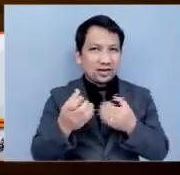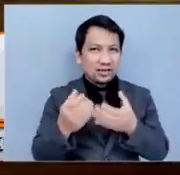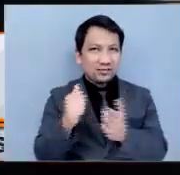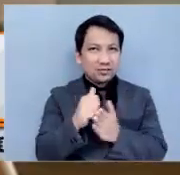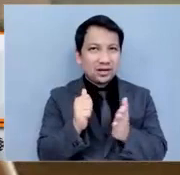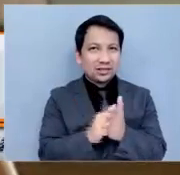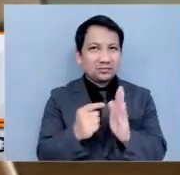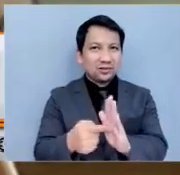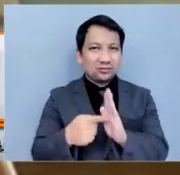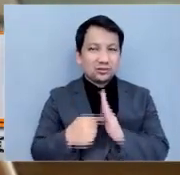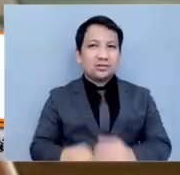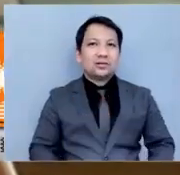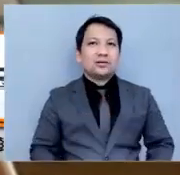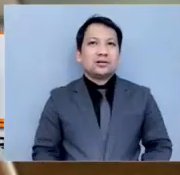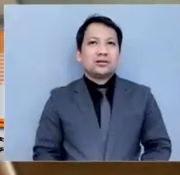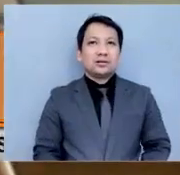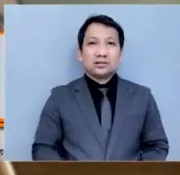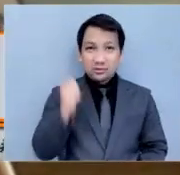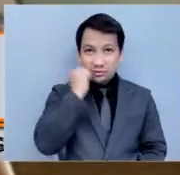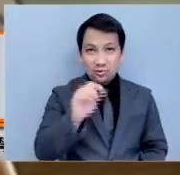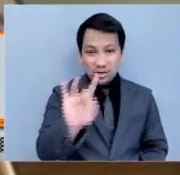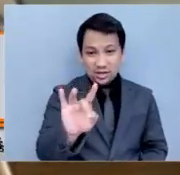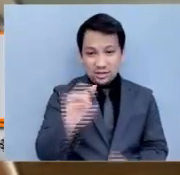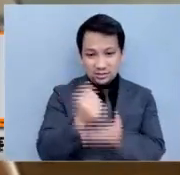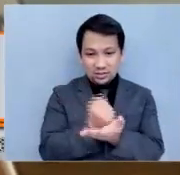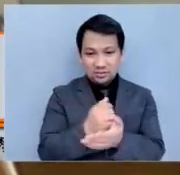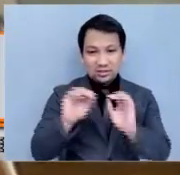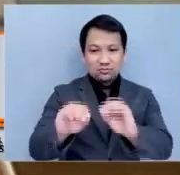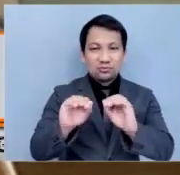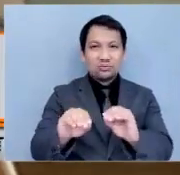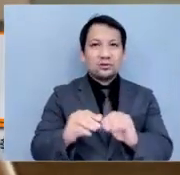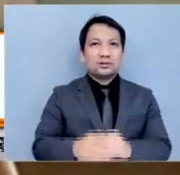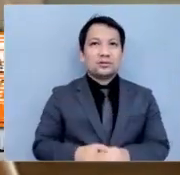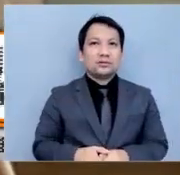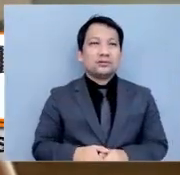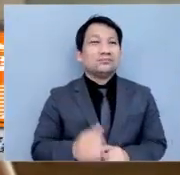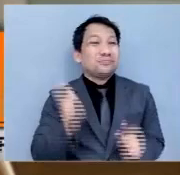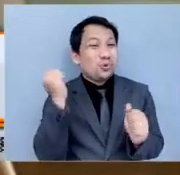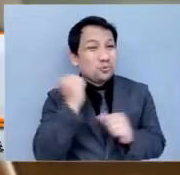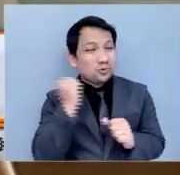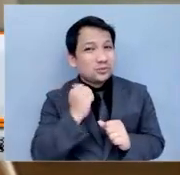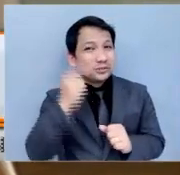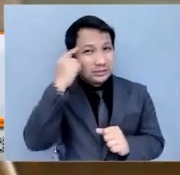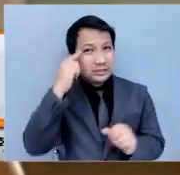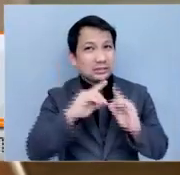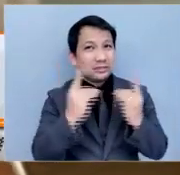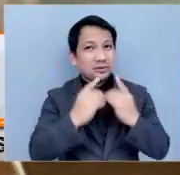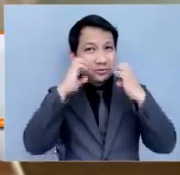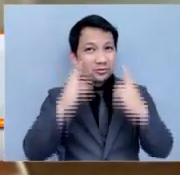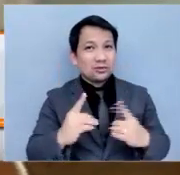requirements. Sa araw-araw, 8 subject yan na dapat ituro na sana mapag-isipan ng DepEd na